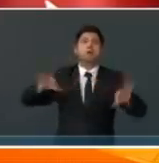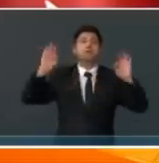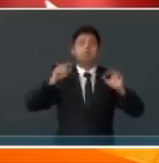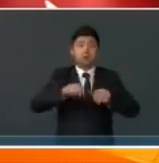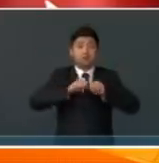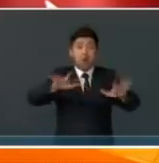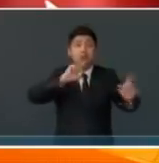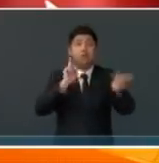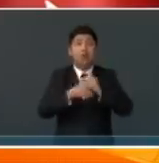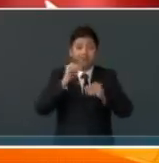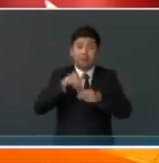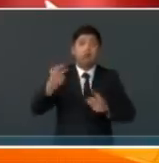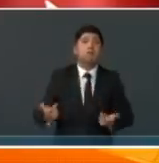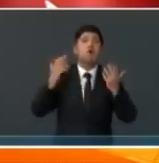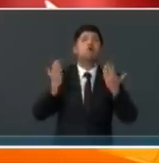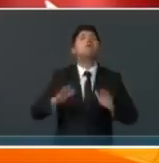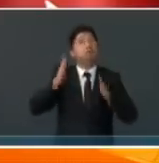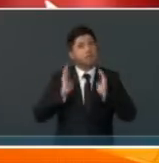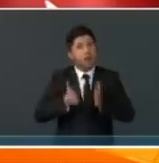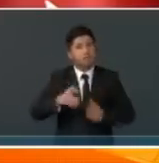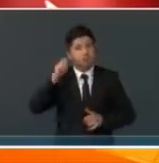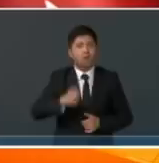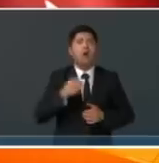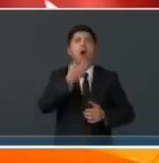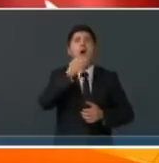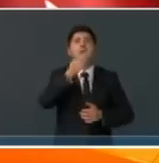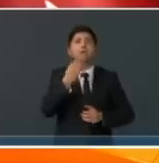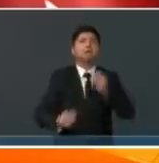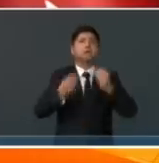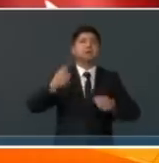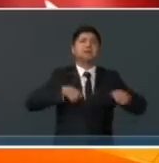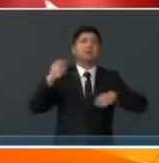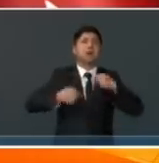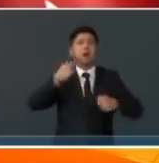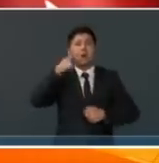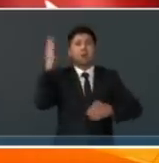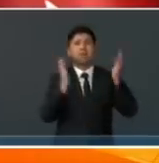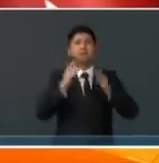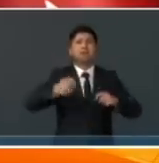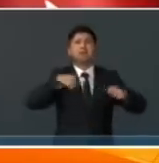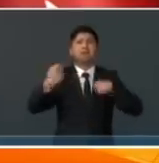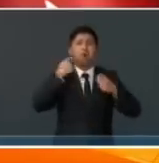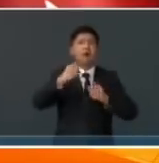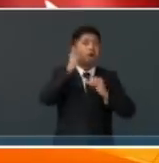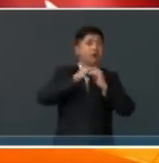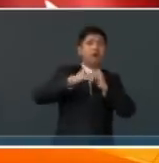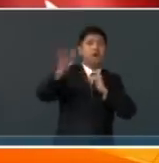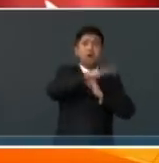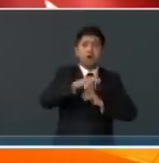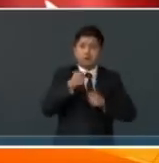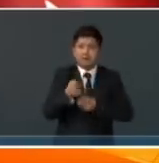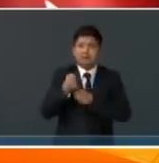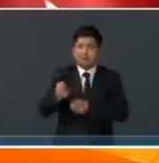salgın döneminde Dayı boş durmadılar asılsız haberler ve provakasyon larla halkı